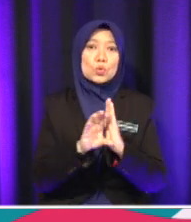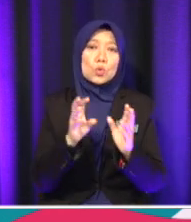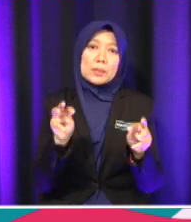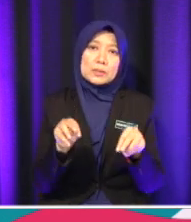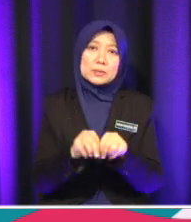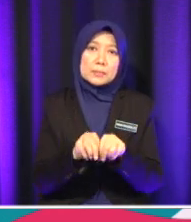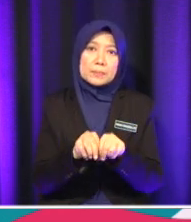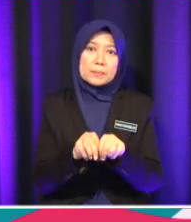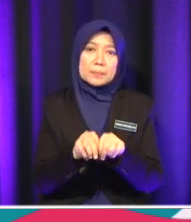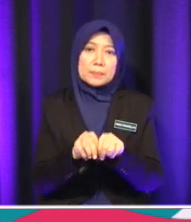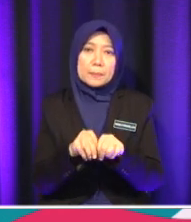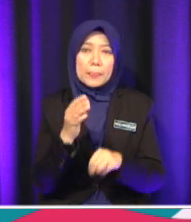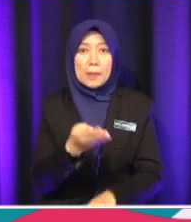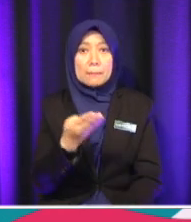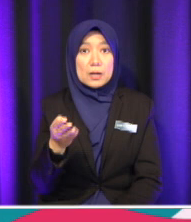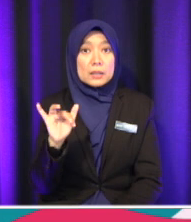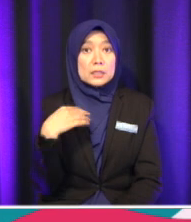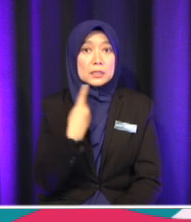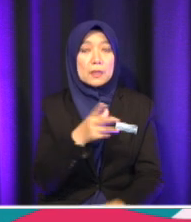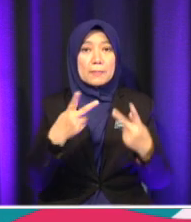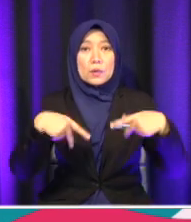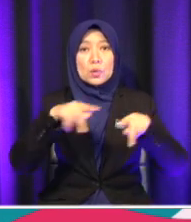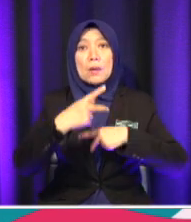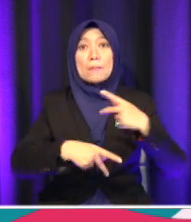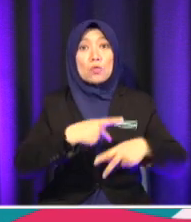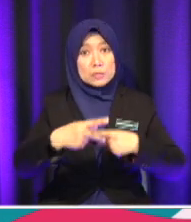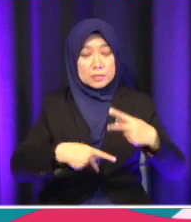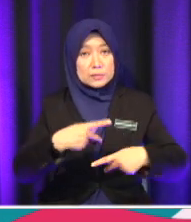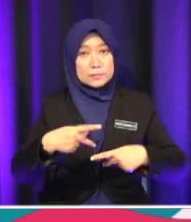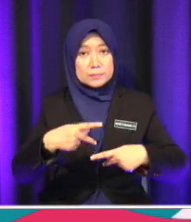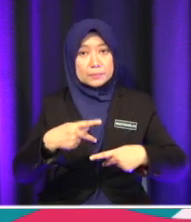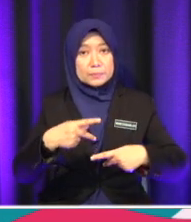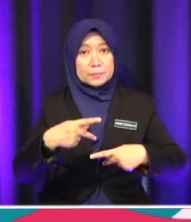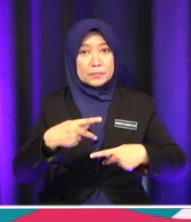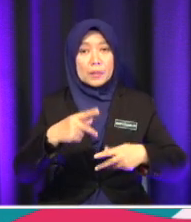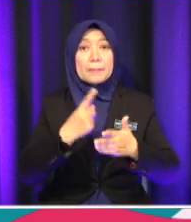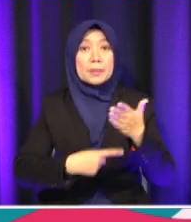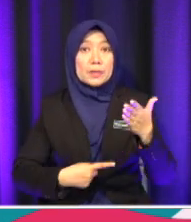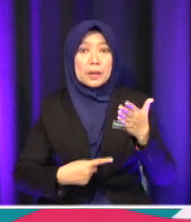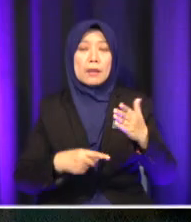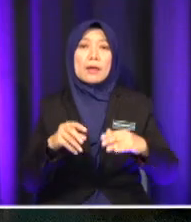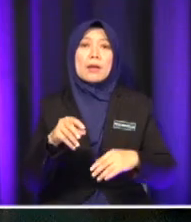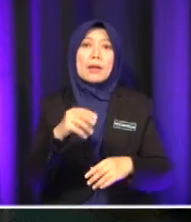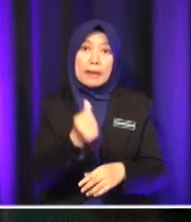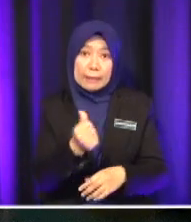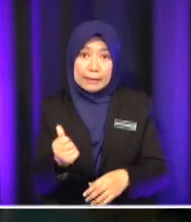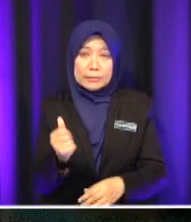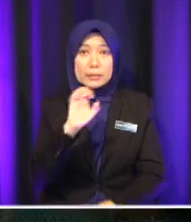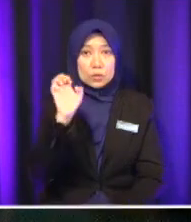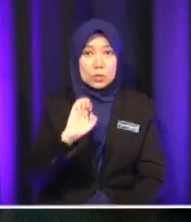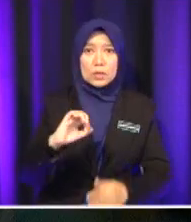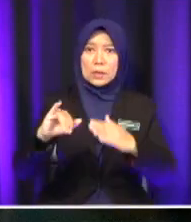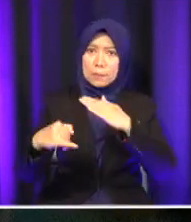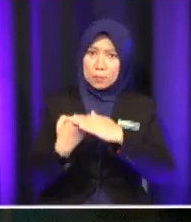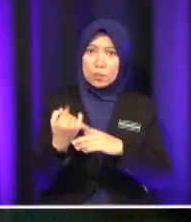apel barang-barang yang kita perlukan pemprosesan contohnya macam komponen elektronik yang kita impor dari